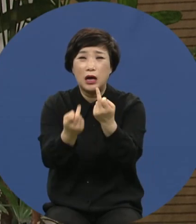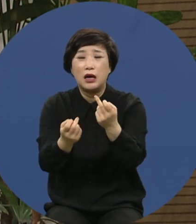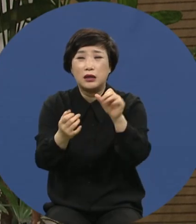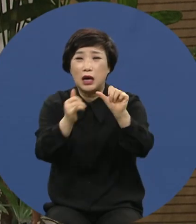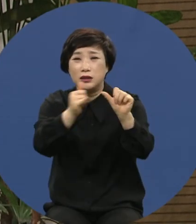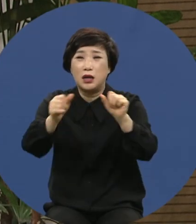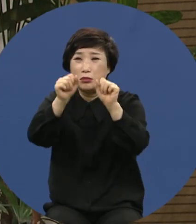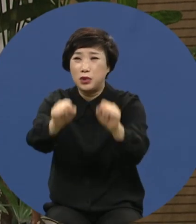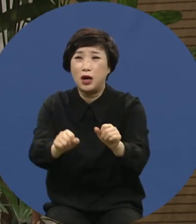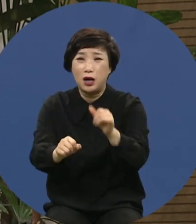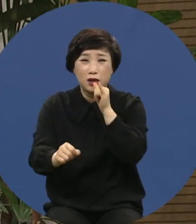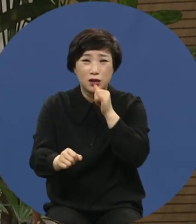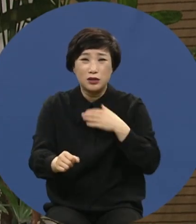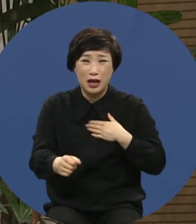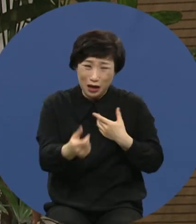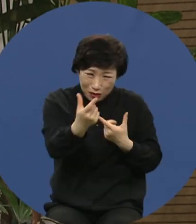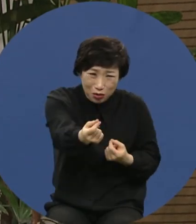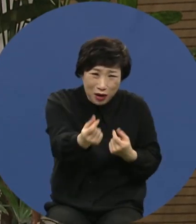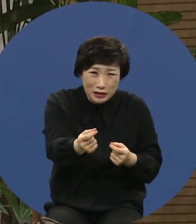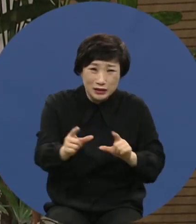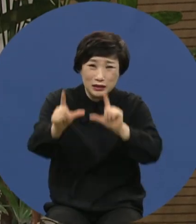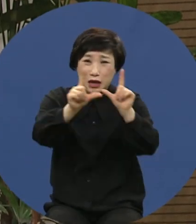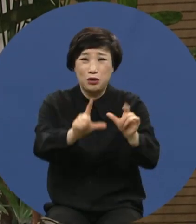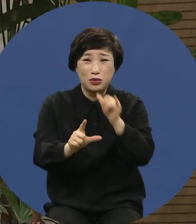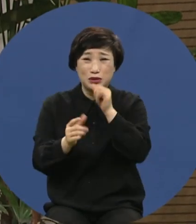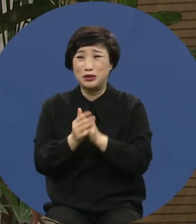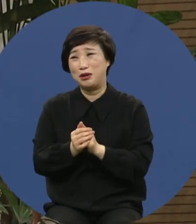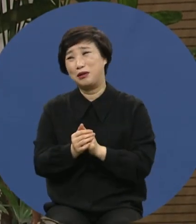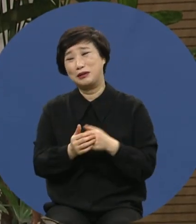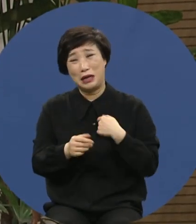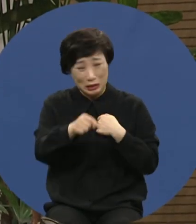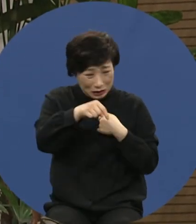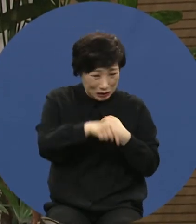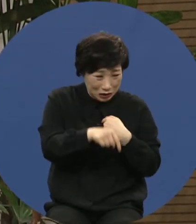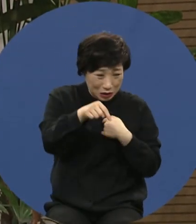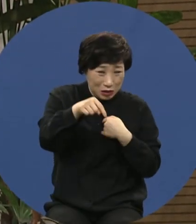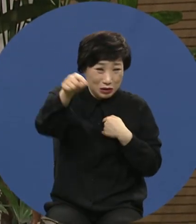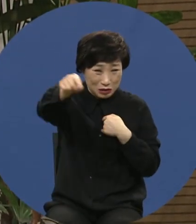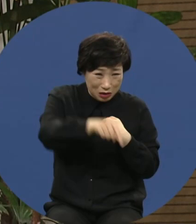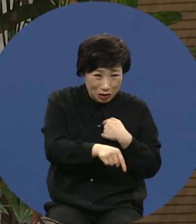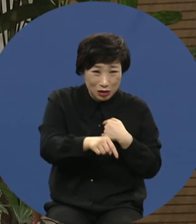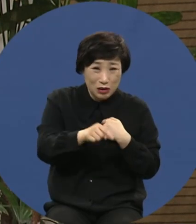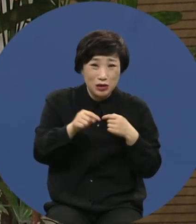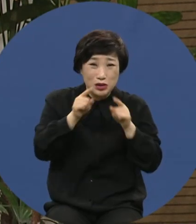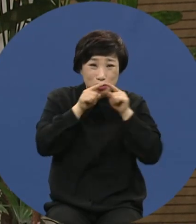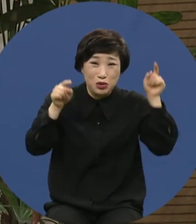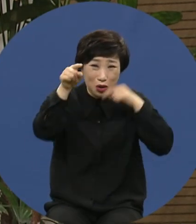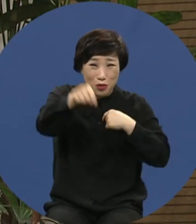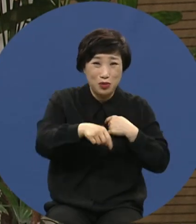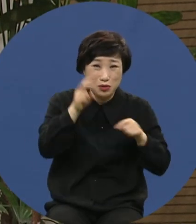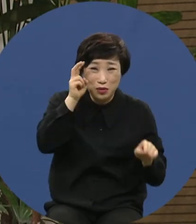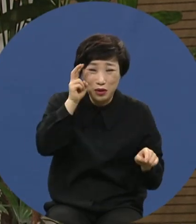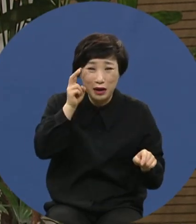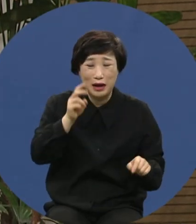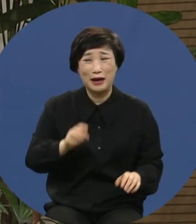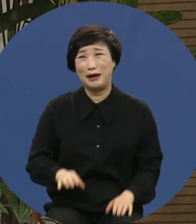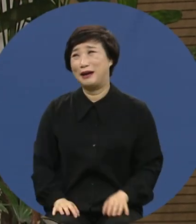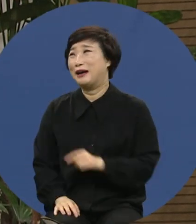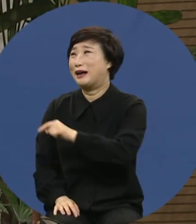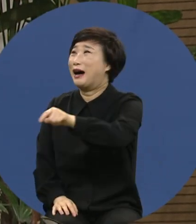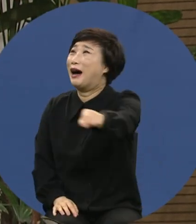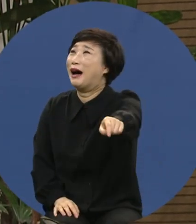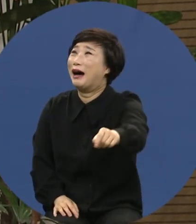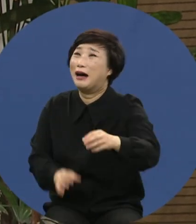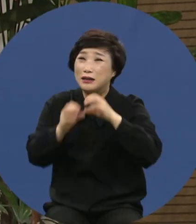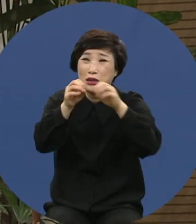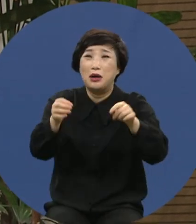다와 똑같이 살고 있으니 이곳에 반드시 음부에 오게 될 것입니다. 예, 그가 가서